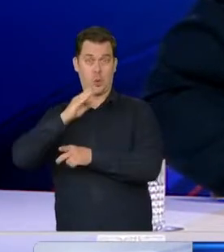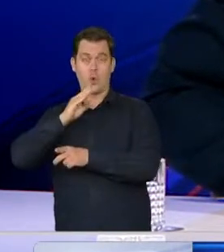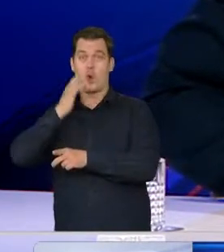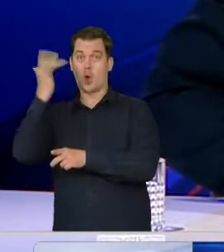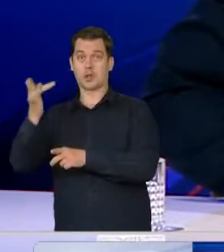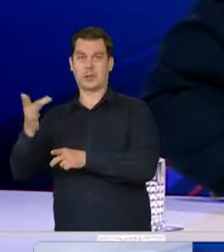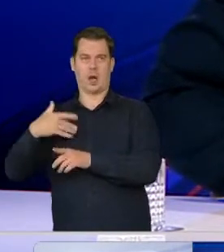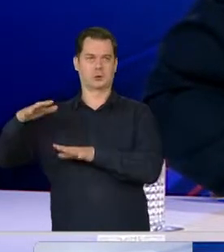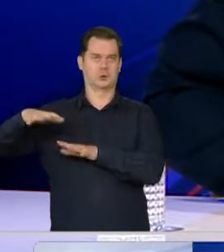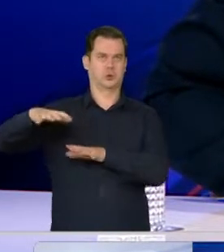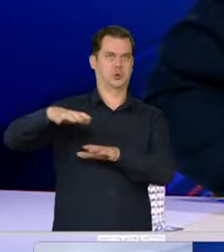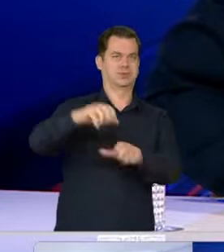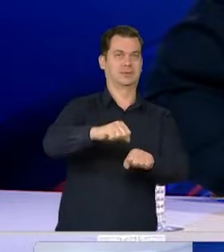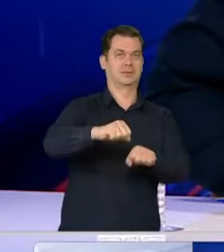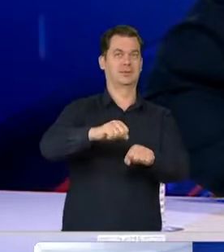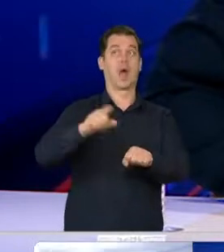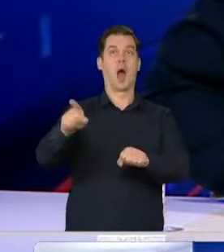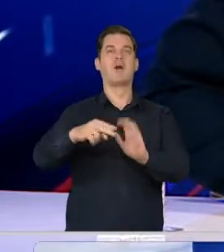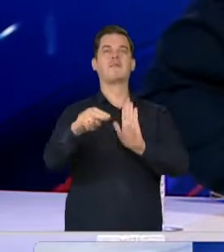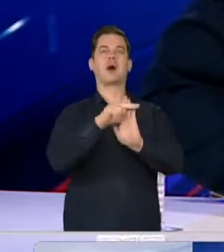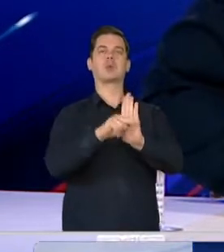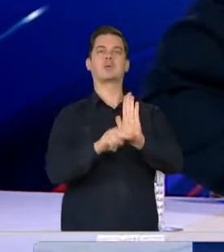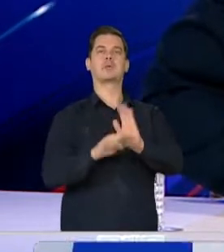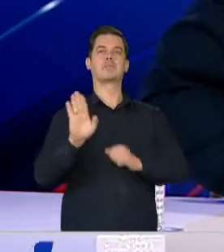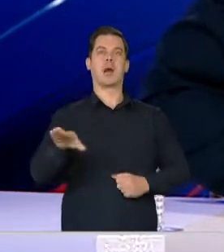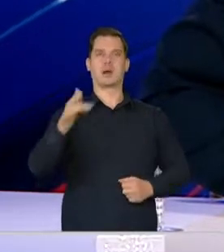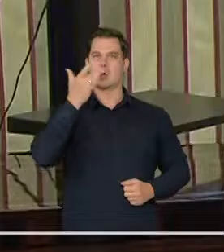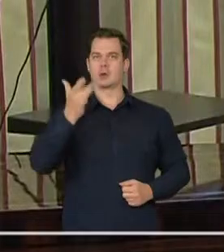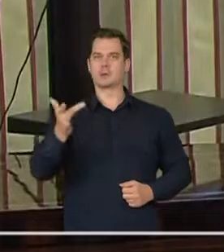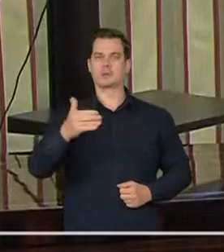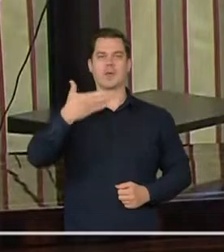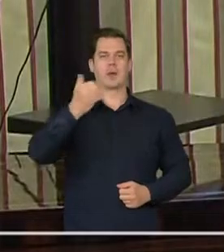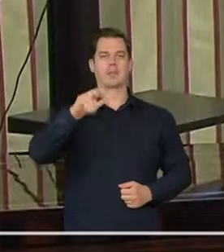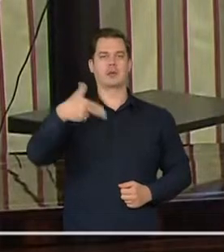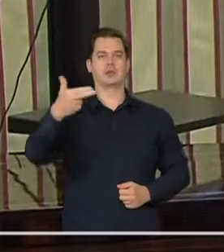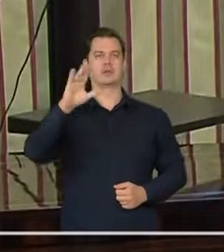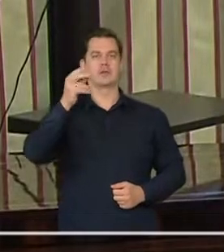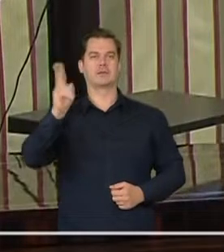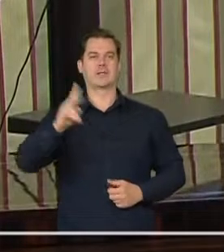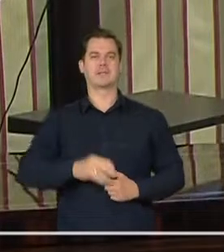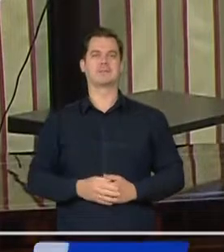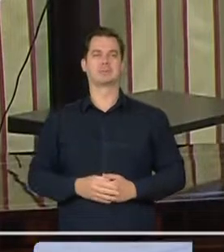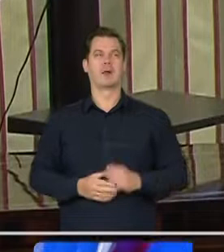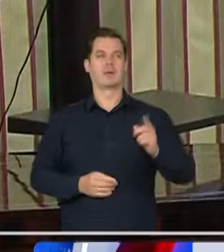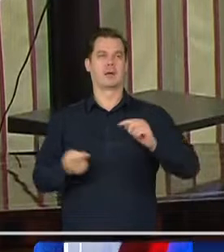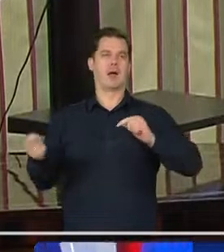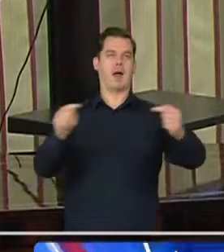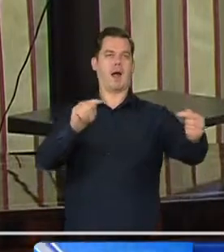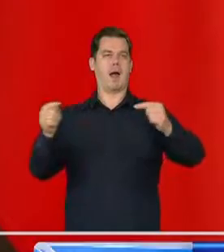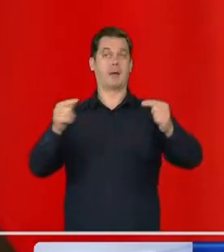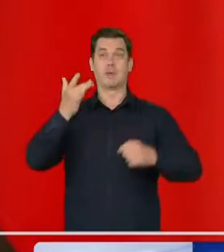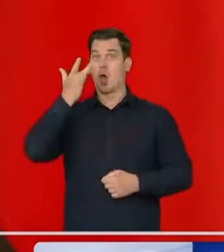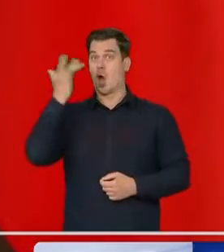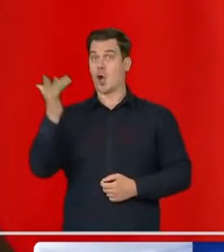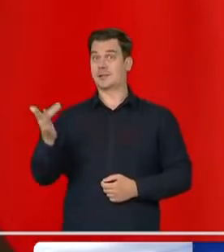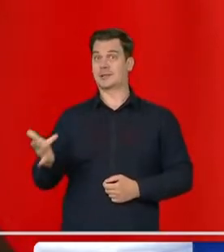żołnierzy i sprzęt i stawia warunki nie do przyjęcia. Marcin Szewczak. Hello. Polityczna gra w rosyjską ruletkę, której